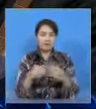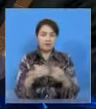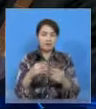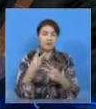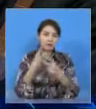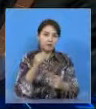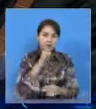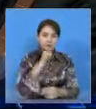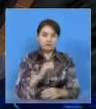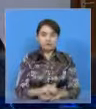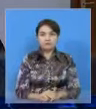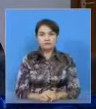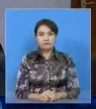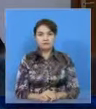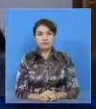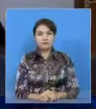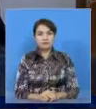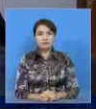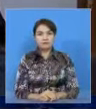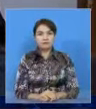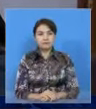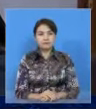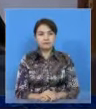көрейік деп үйретіп жүр.